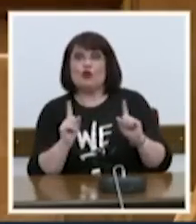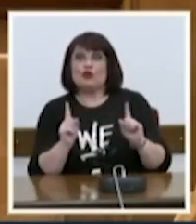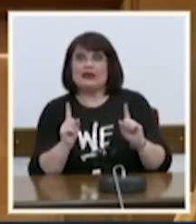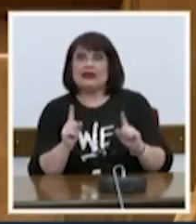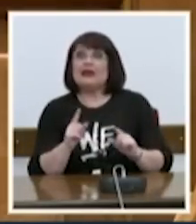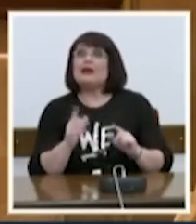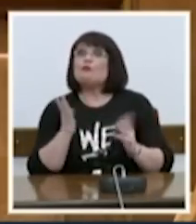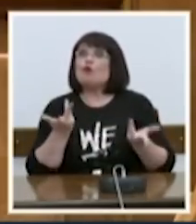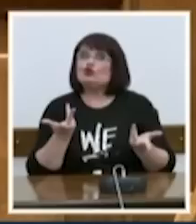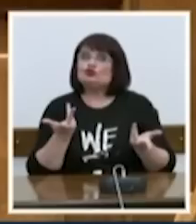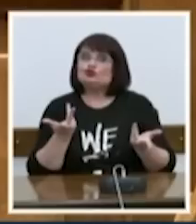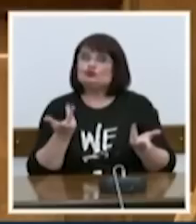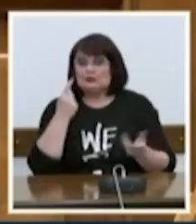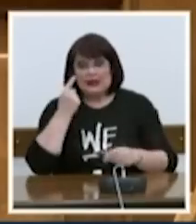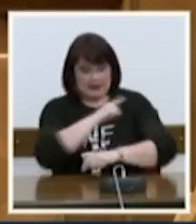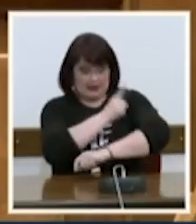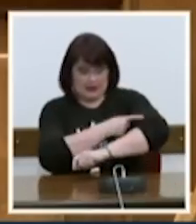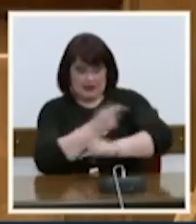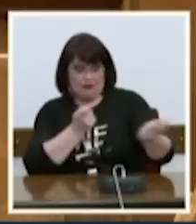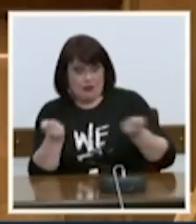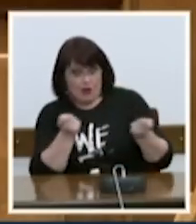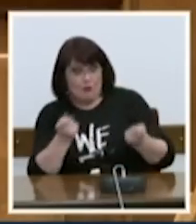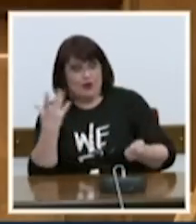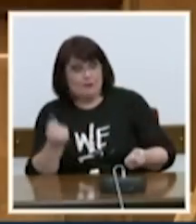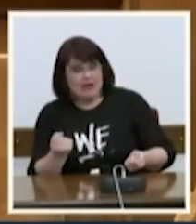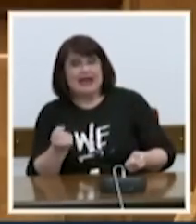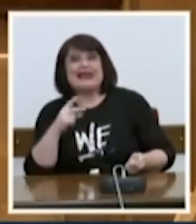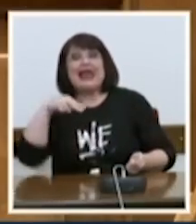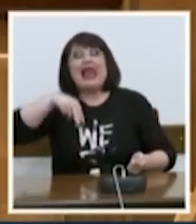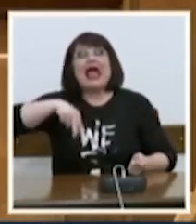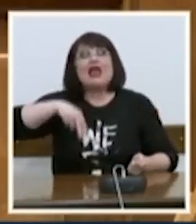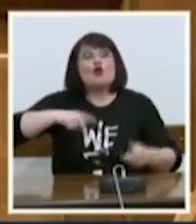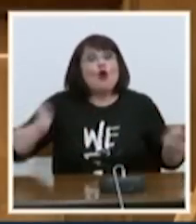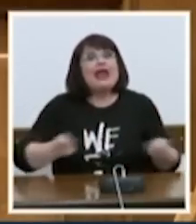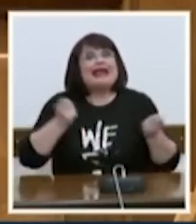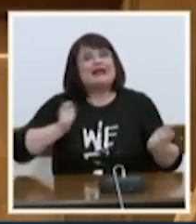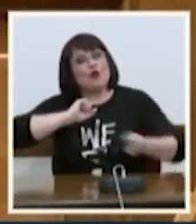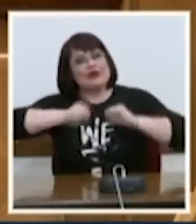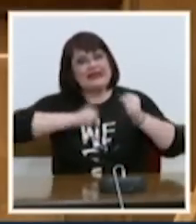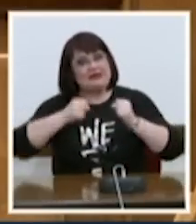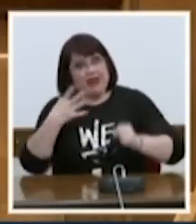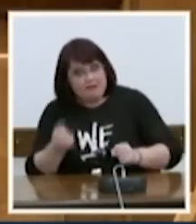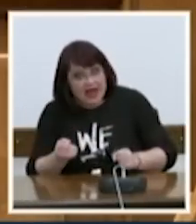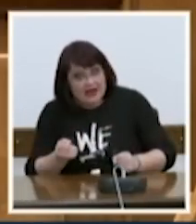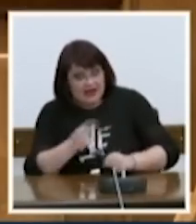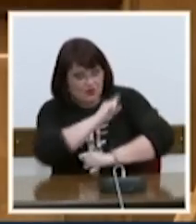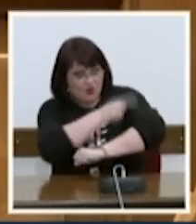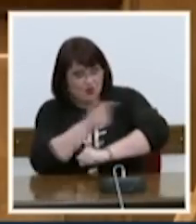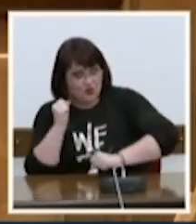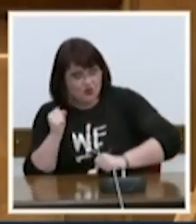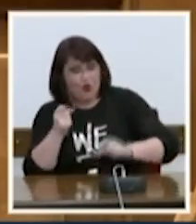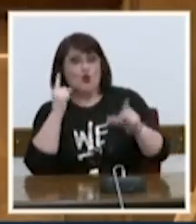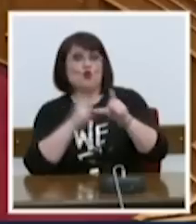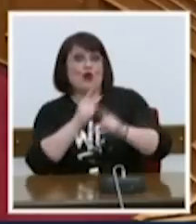υπάρχει δυνατό, οργανωμένο, λαϊκό, εργατικό κίνημα, αν υπάρχει δυνατό